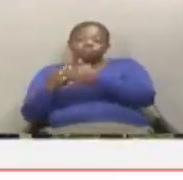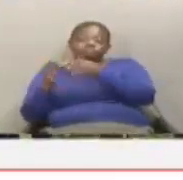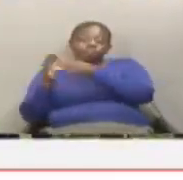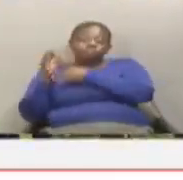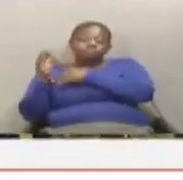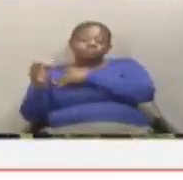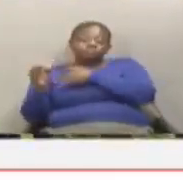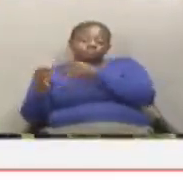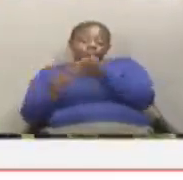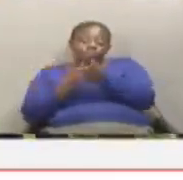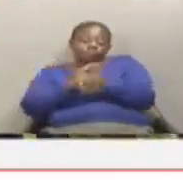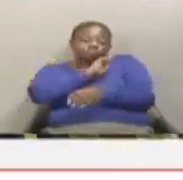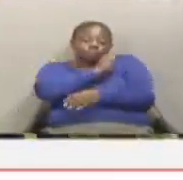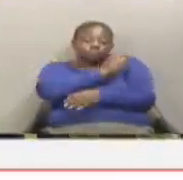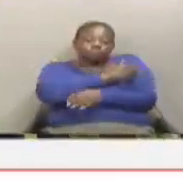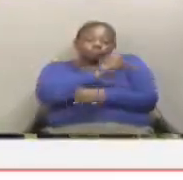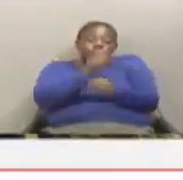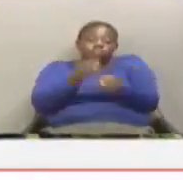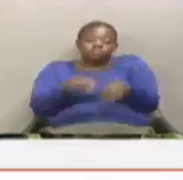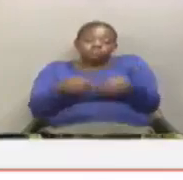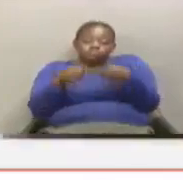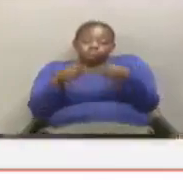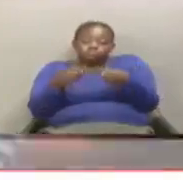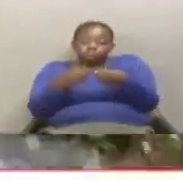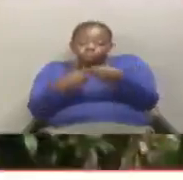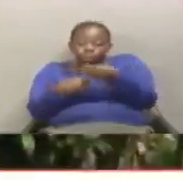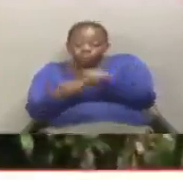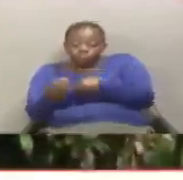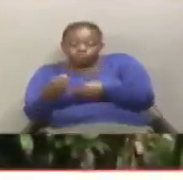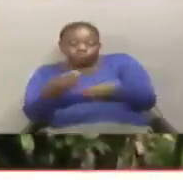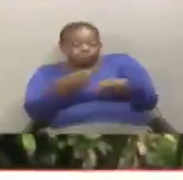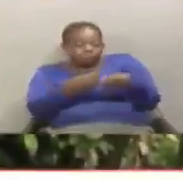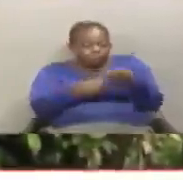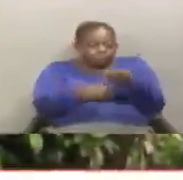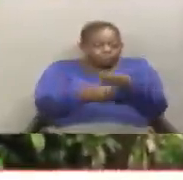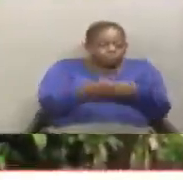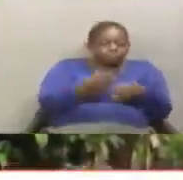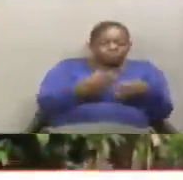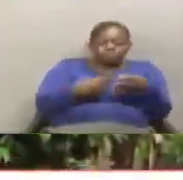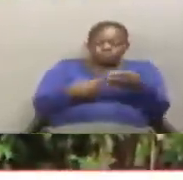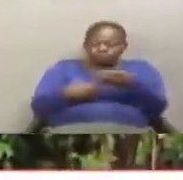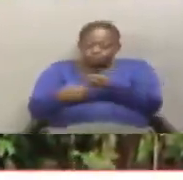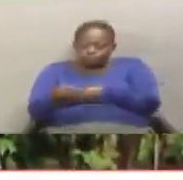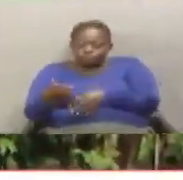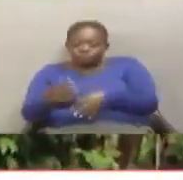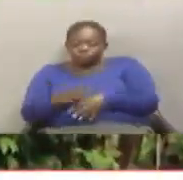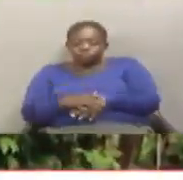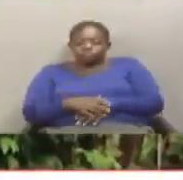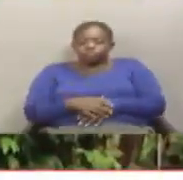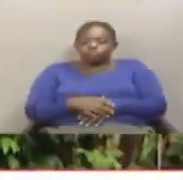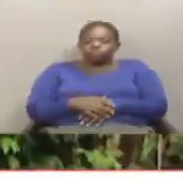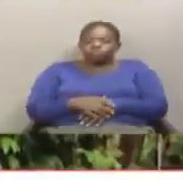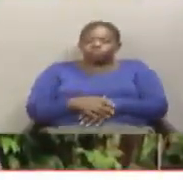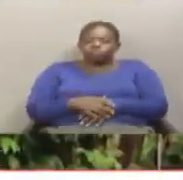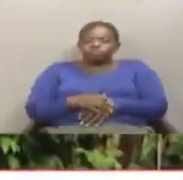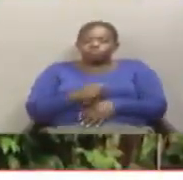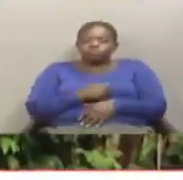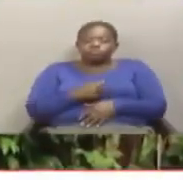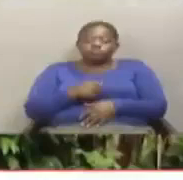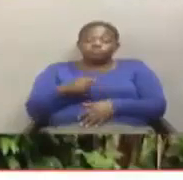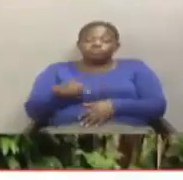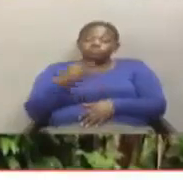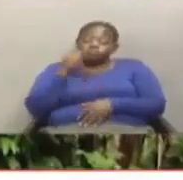buyinza bwatakola ki otunda kino wekisa kino olinnyeko okunukkiriza mawe yabikolanga